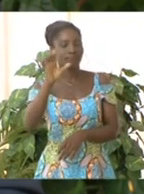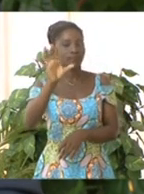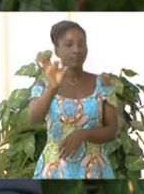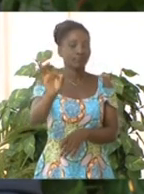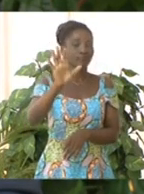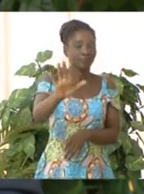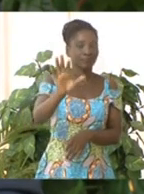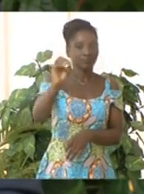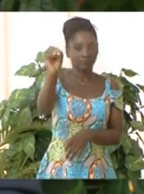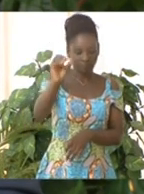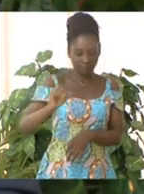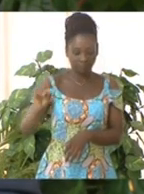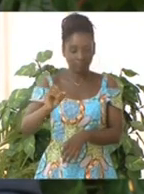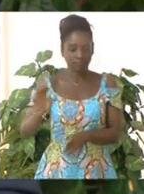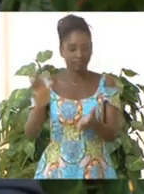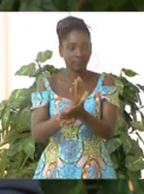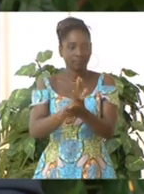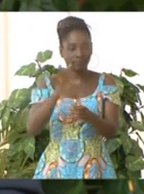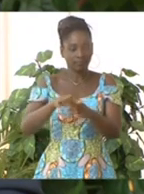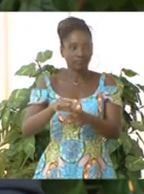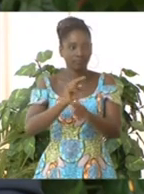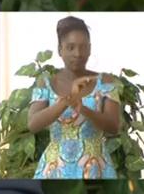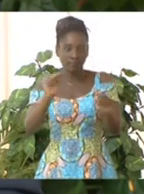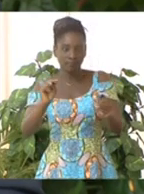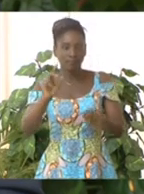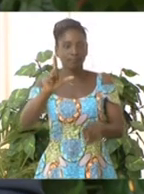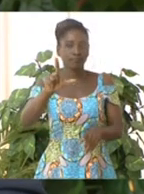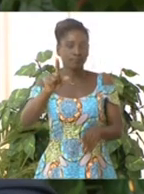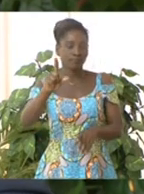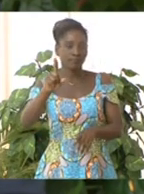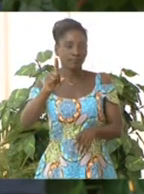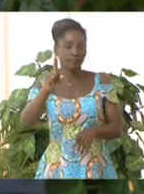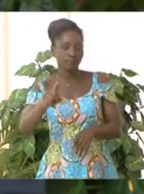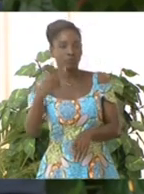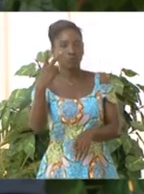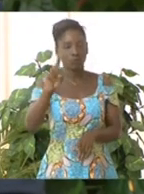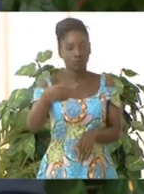Bulletin nul, 21, soit 2,64%.